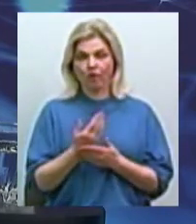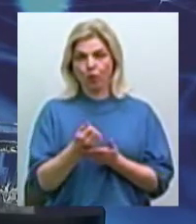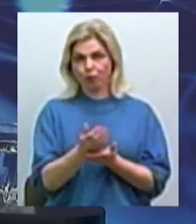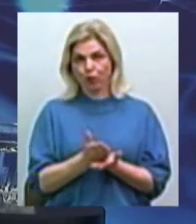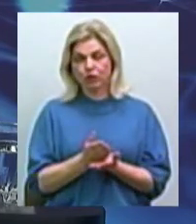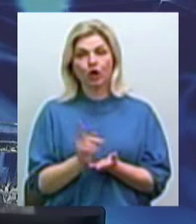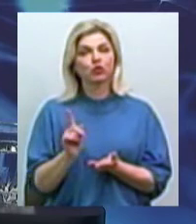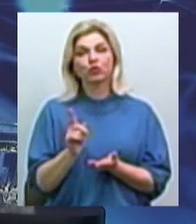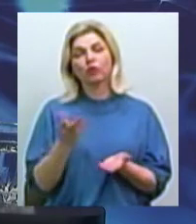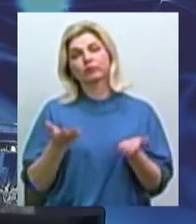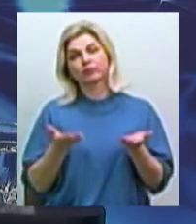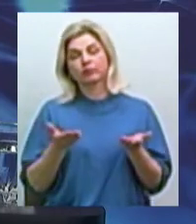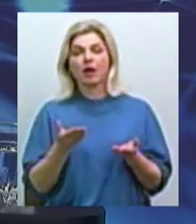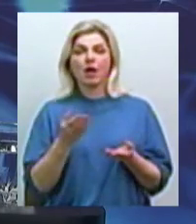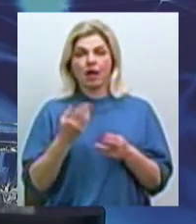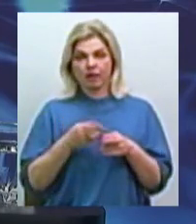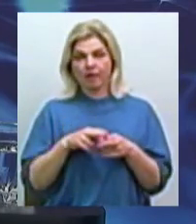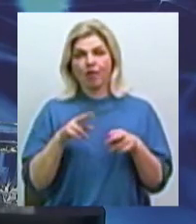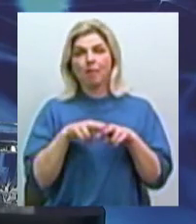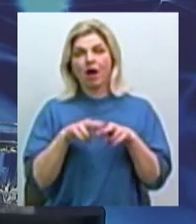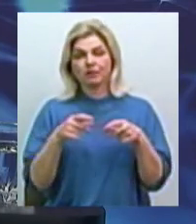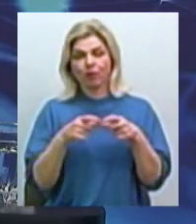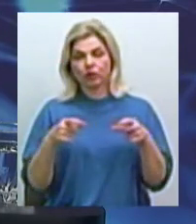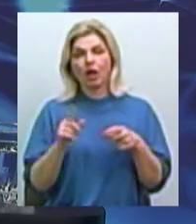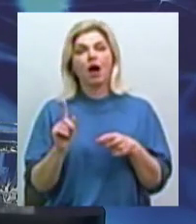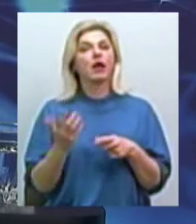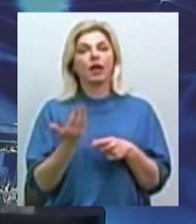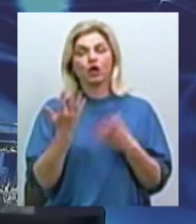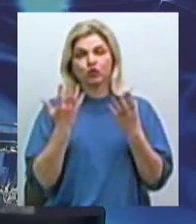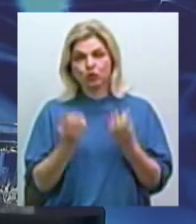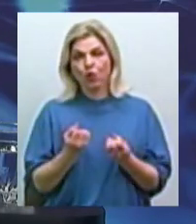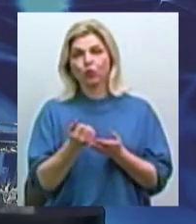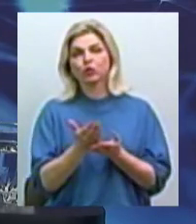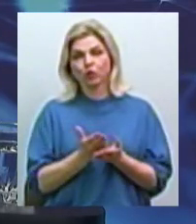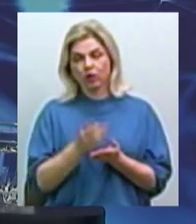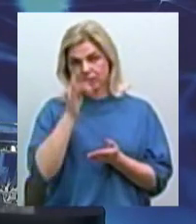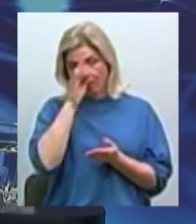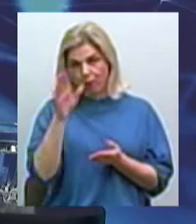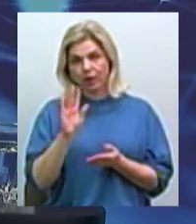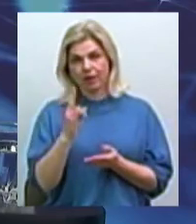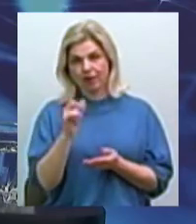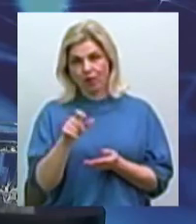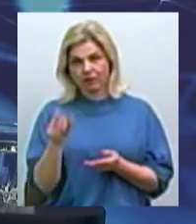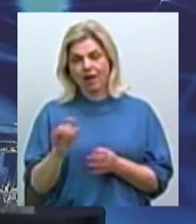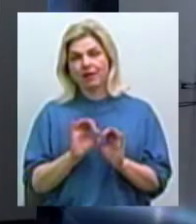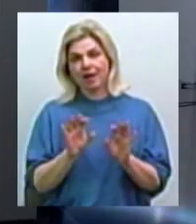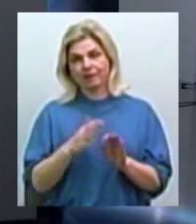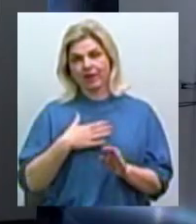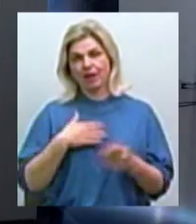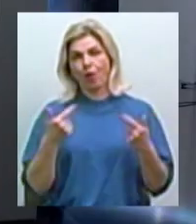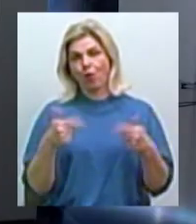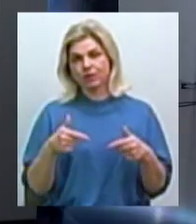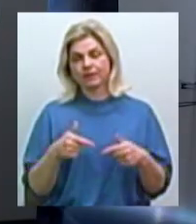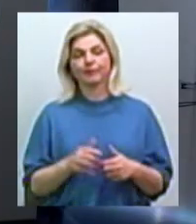чому переваги ID-паспорту? Які ще послуги ЦНАПів користуються популярністю у миколаївців, розповість наша сьогоднішня гостя